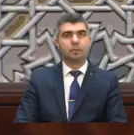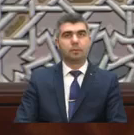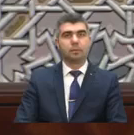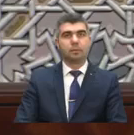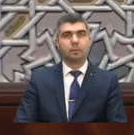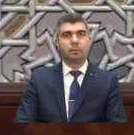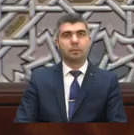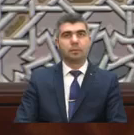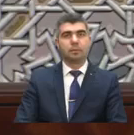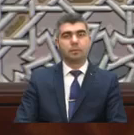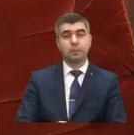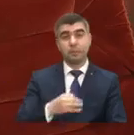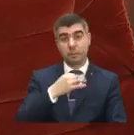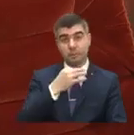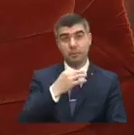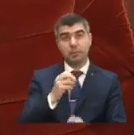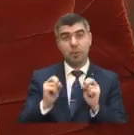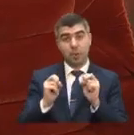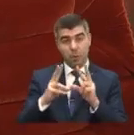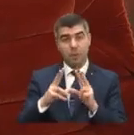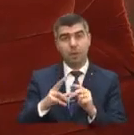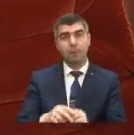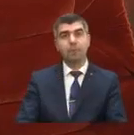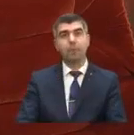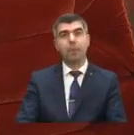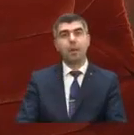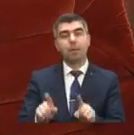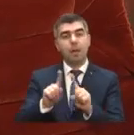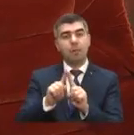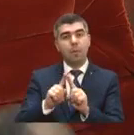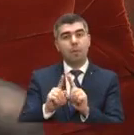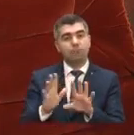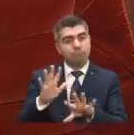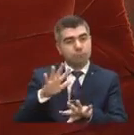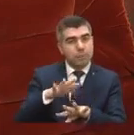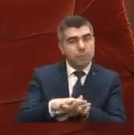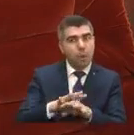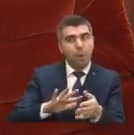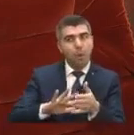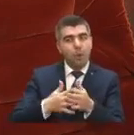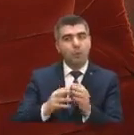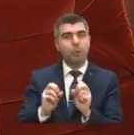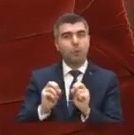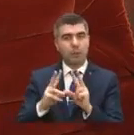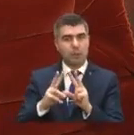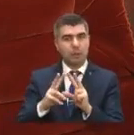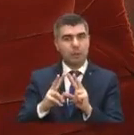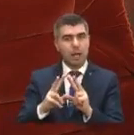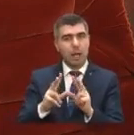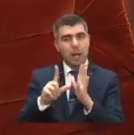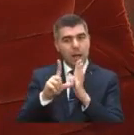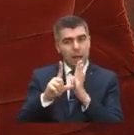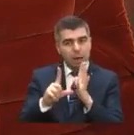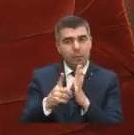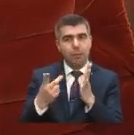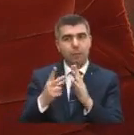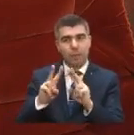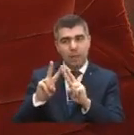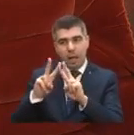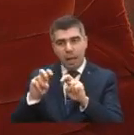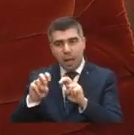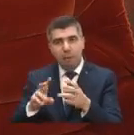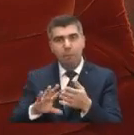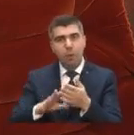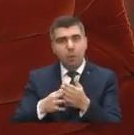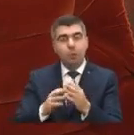السيد النائب، نحن معك في ما طرحت من ضرورة التعبئة الضرورية، الأمور اللي هي قانونية والمراقبة. فيما يتعلق هو